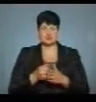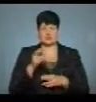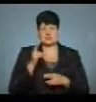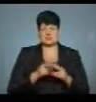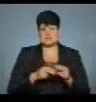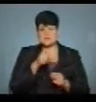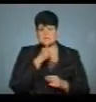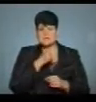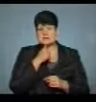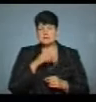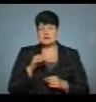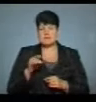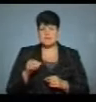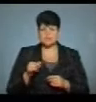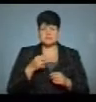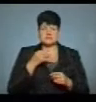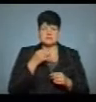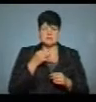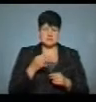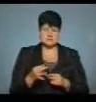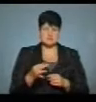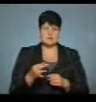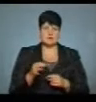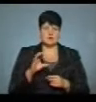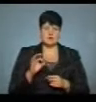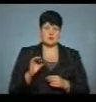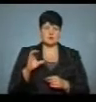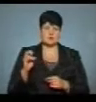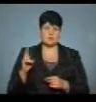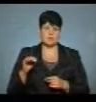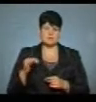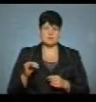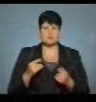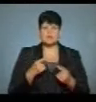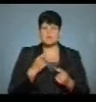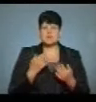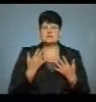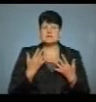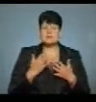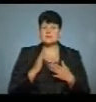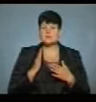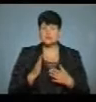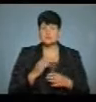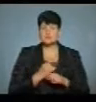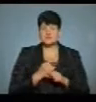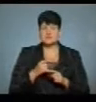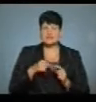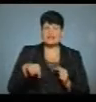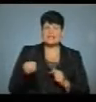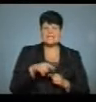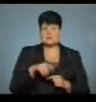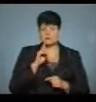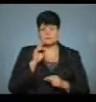сьогодні повідомив керівник управління житлово-комунального господарства Олег Соколовський. Каже, скільки функціонуватиме кільце, поки що